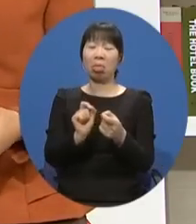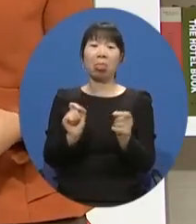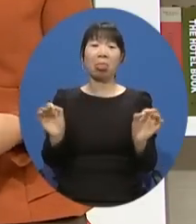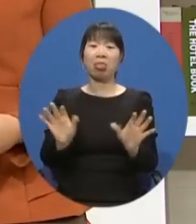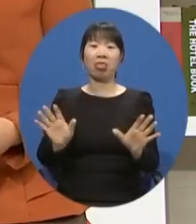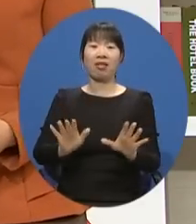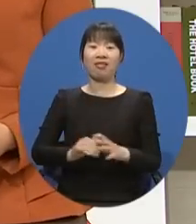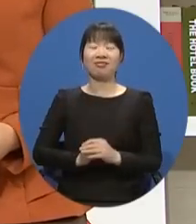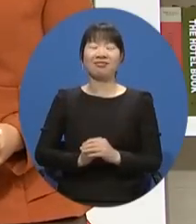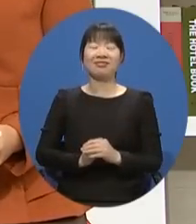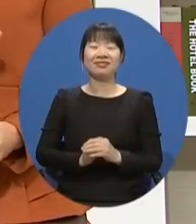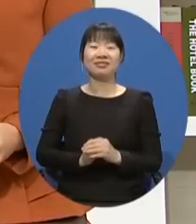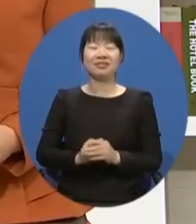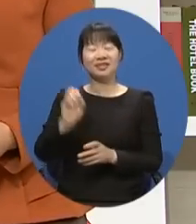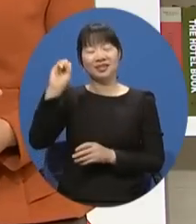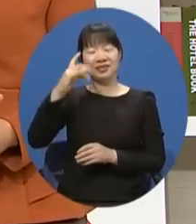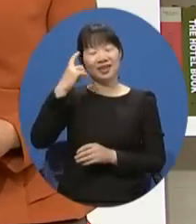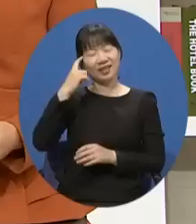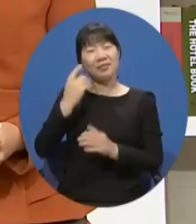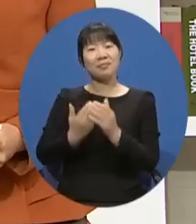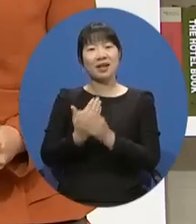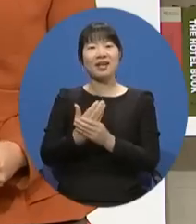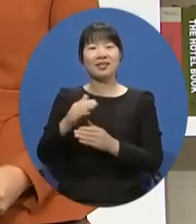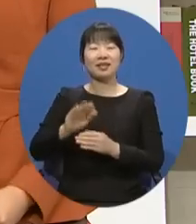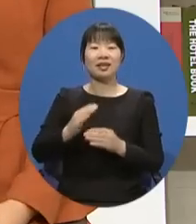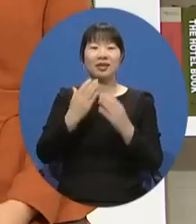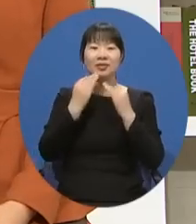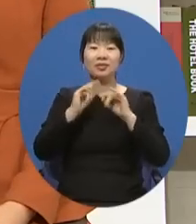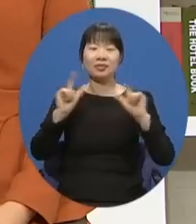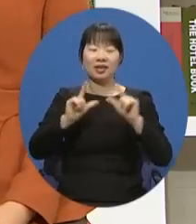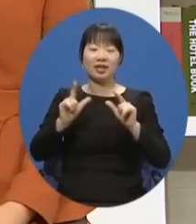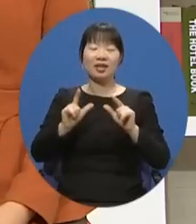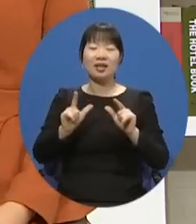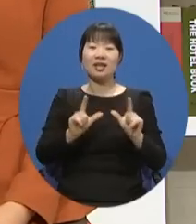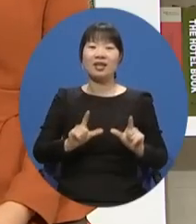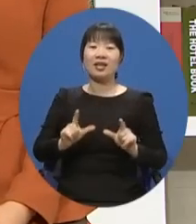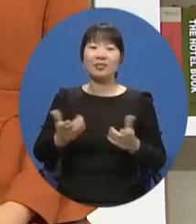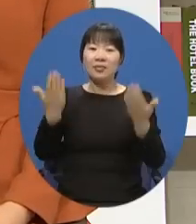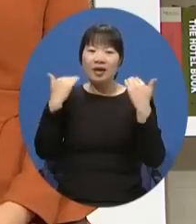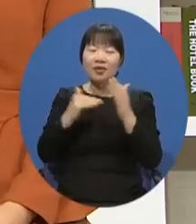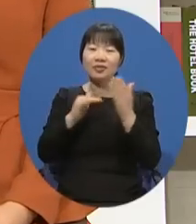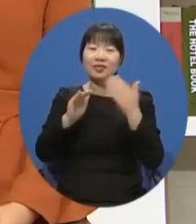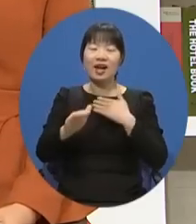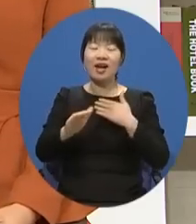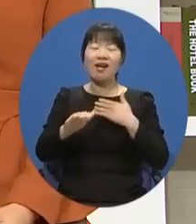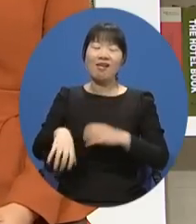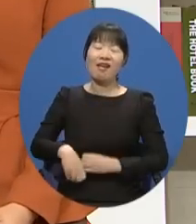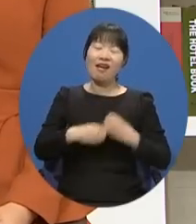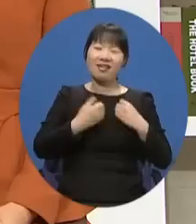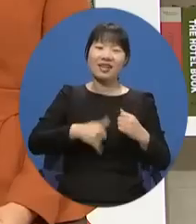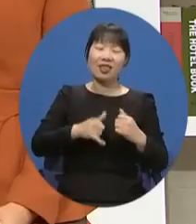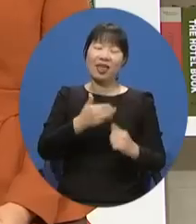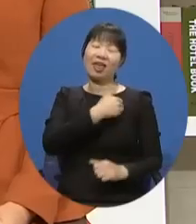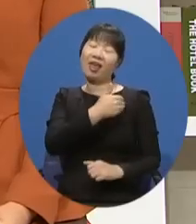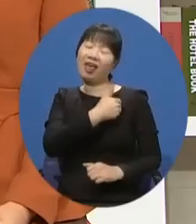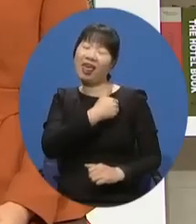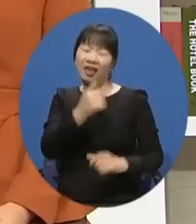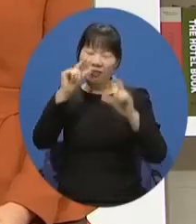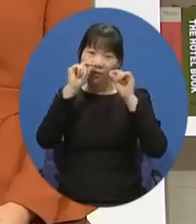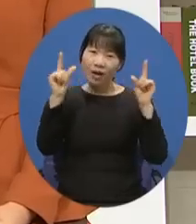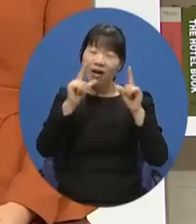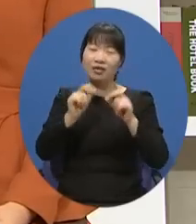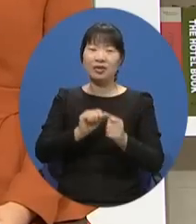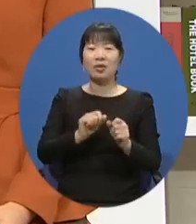생각이 들던데, 또 주말 보내시고 아침에 게을러진 아이들 깨우시랴, 또 집안 밀린 청소 빨래 하시느라 많이 힘든